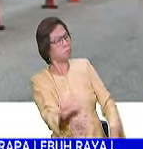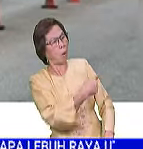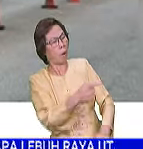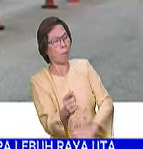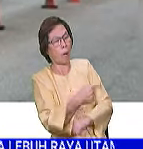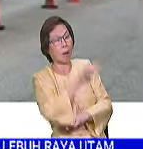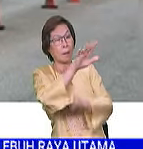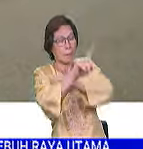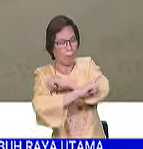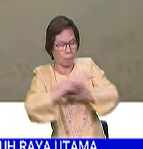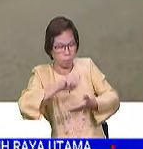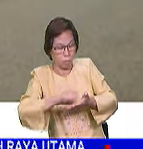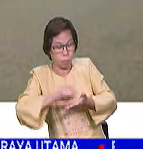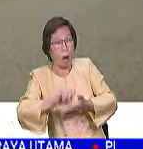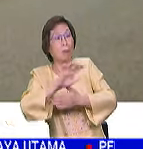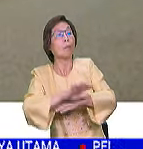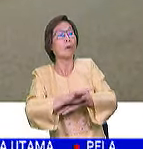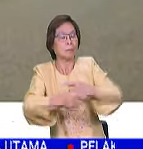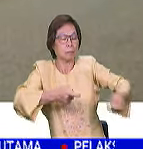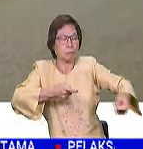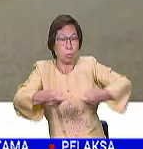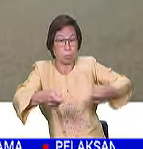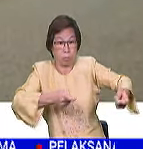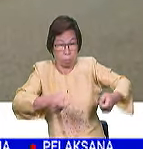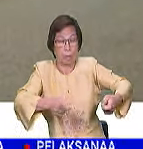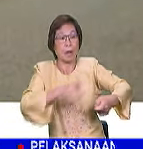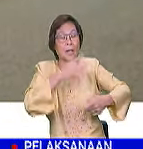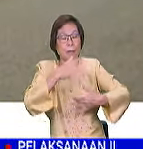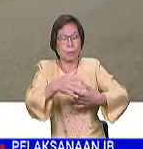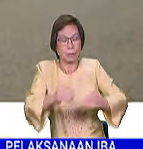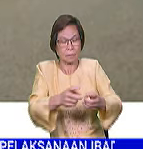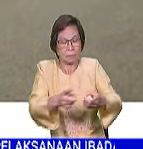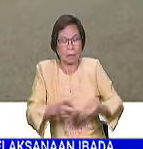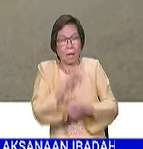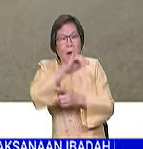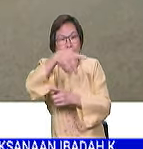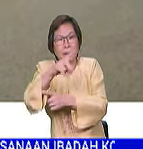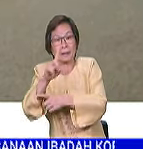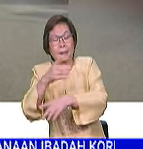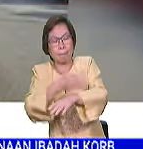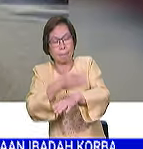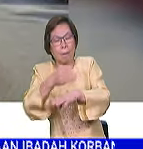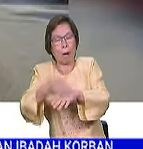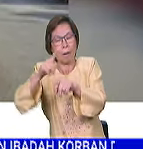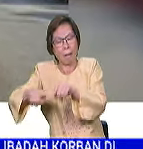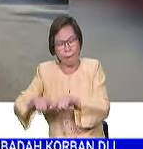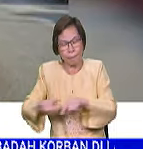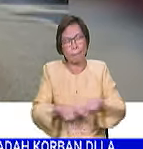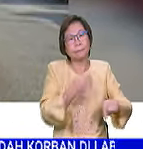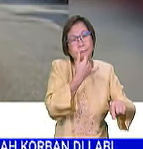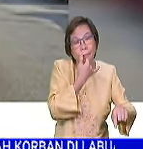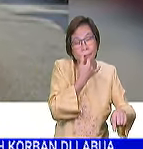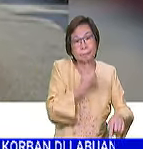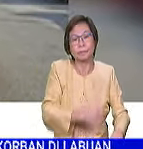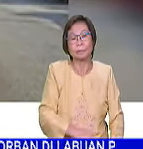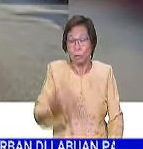Timur Kompol juga telah pun dikeluarkan di bawah pun takbiran Ibu pejabat polis daerah IP dibentuk atas berbagai kesalahan